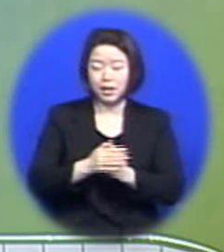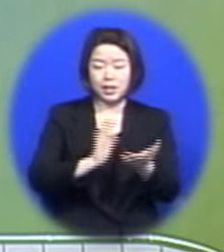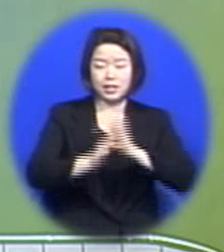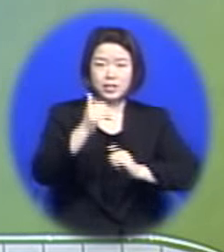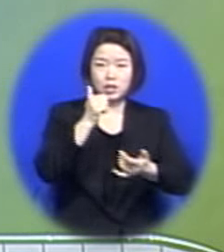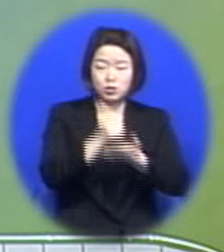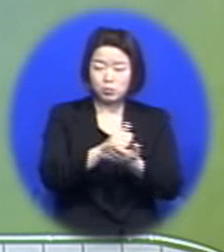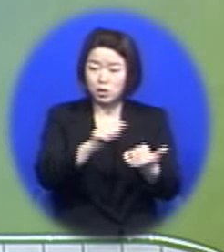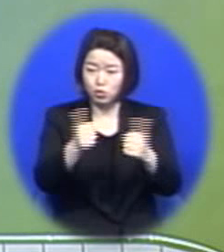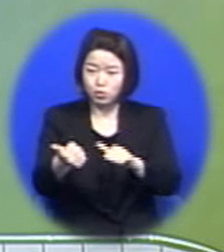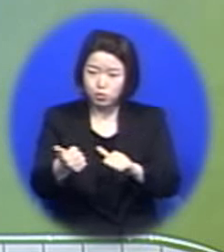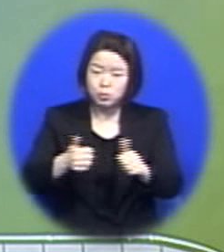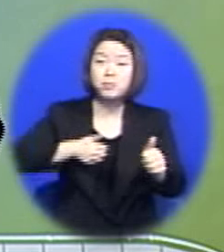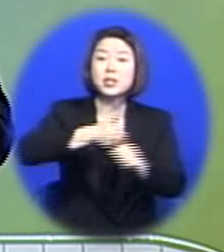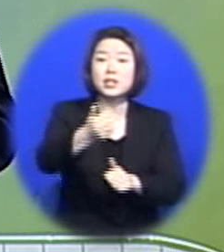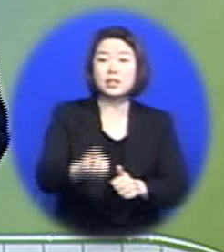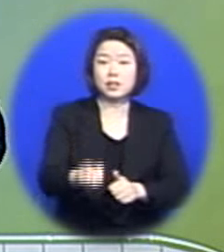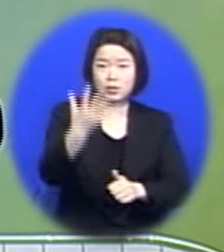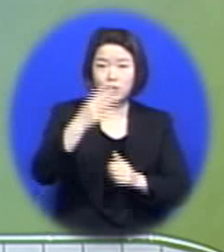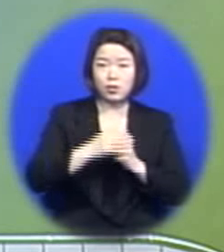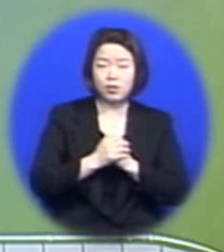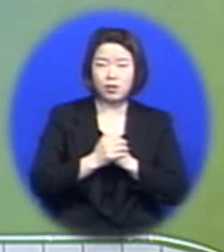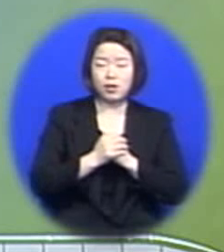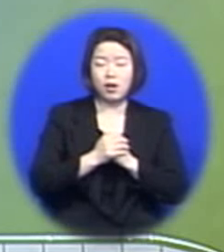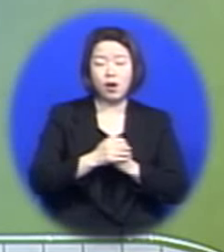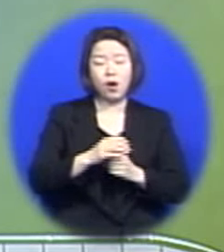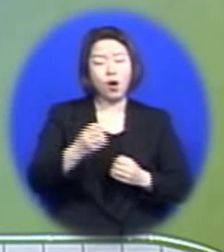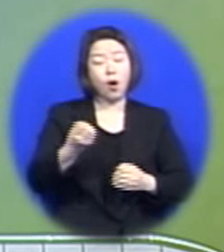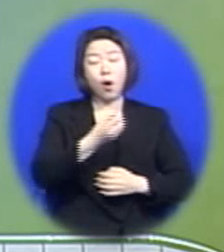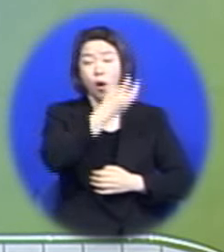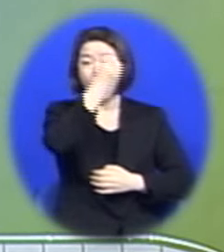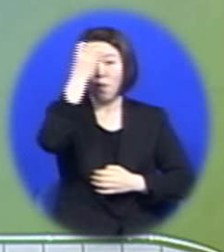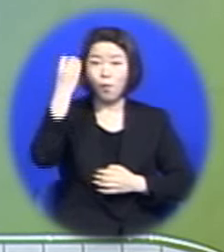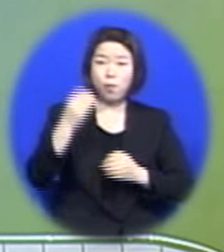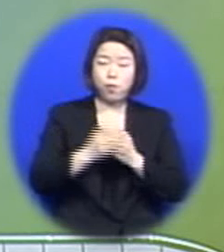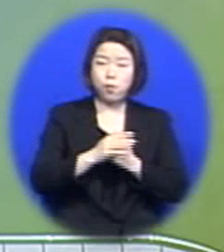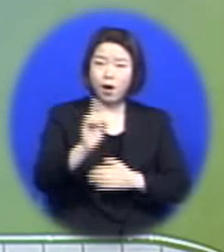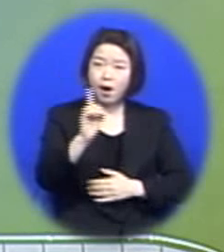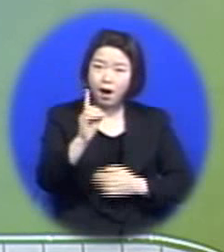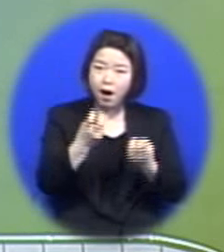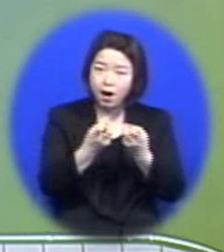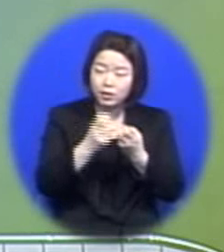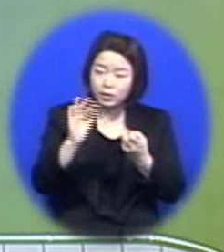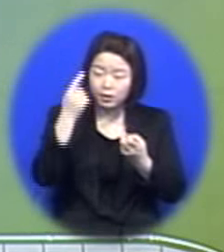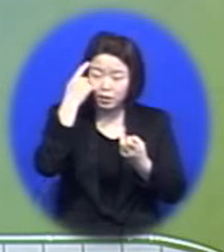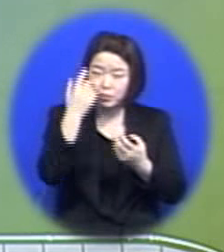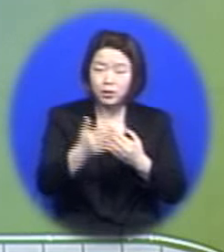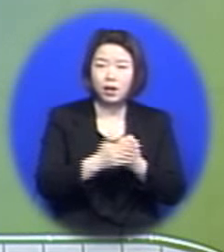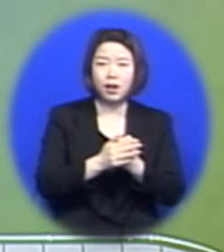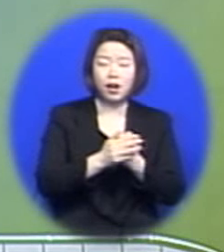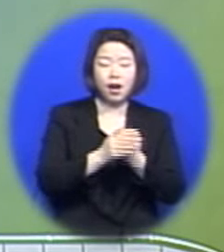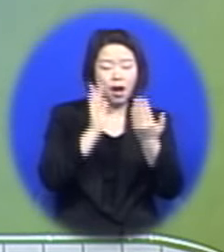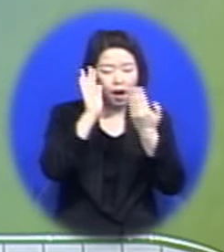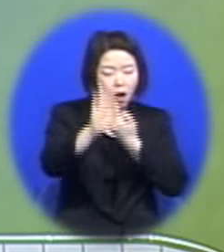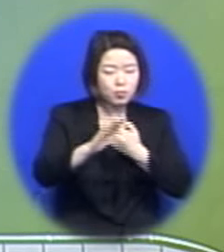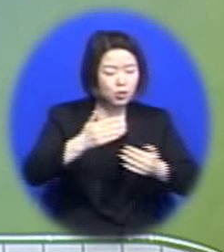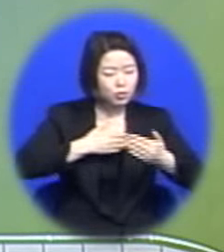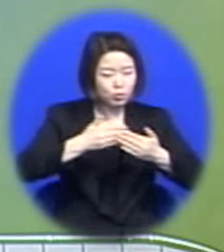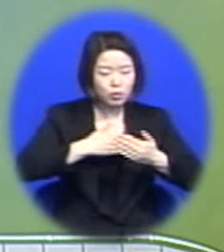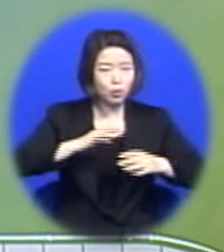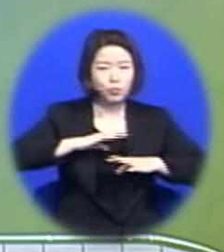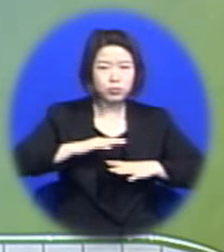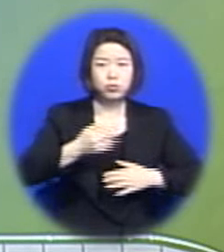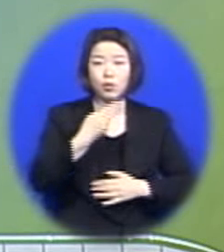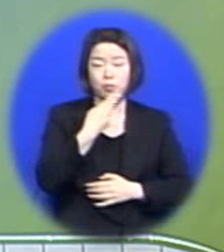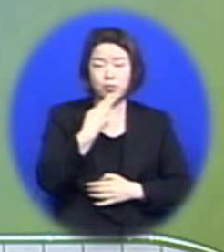죽음을 이기셨구나. 우와! 그러면 어떻게 되는 거야? 이젠 무서울 게 없고 두려울 게 없어.